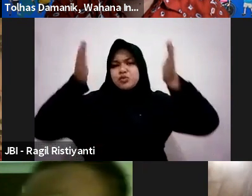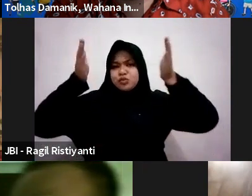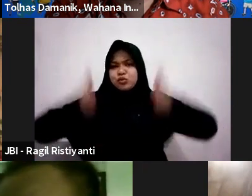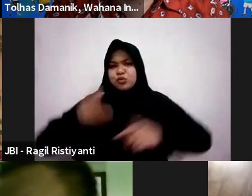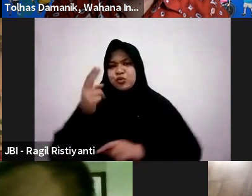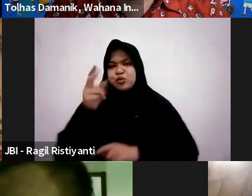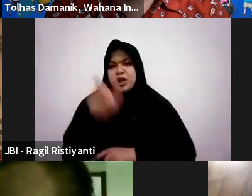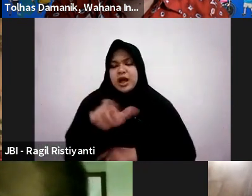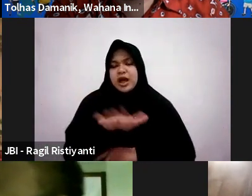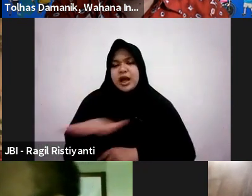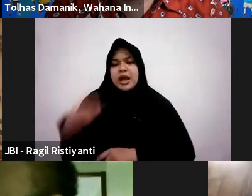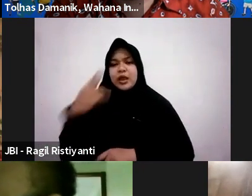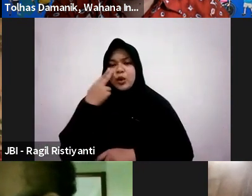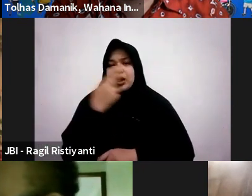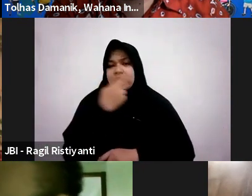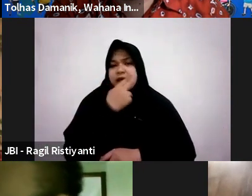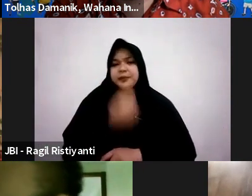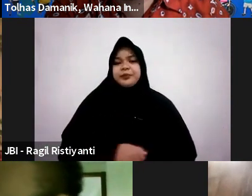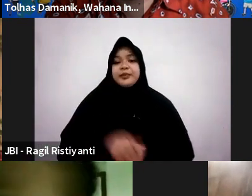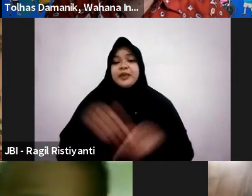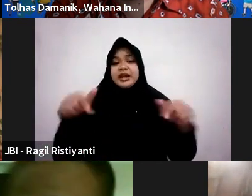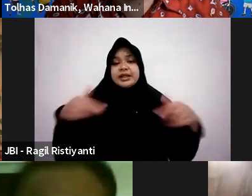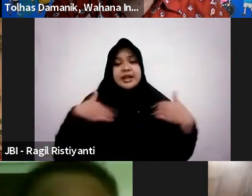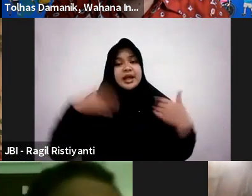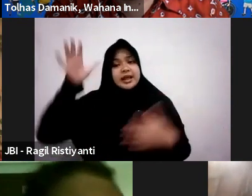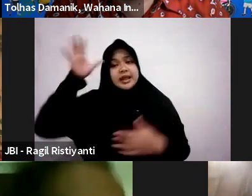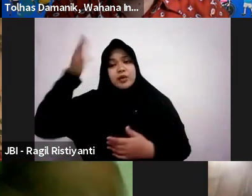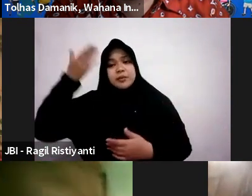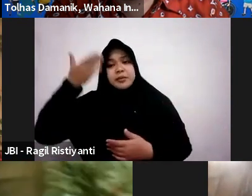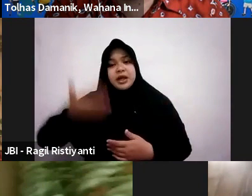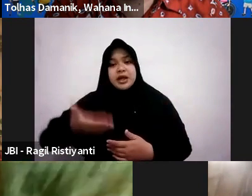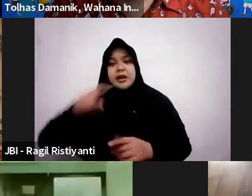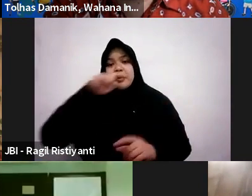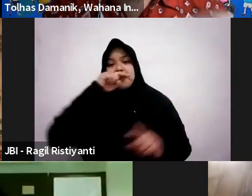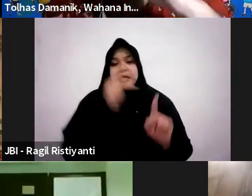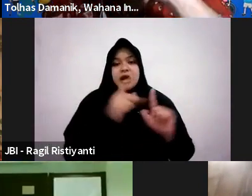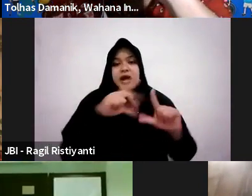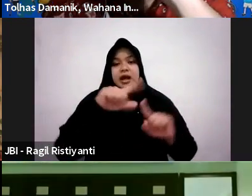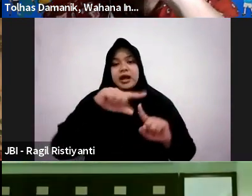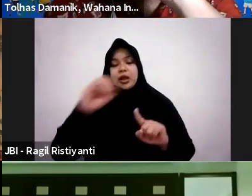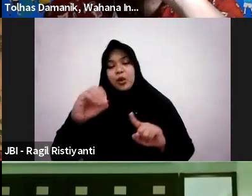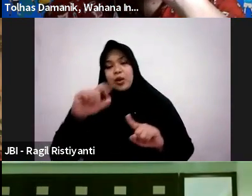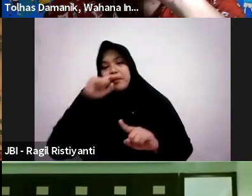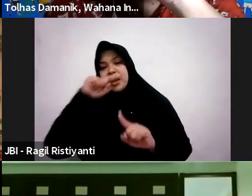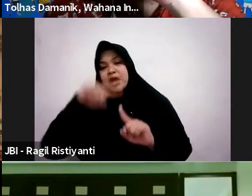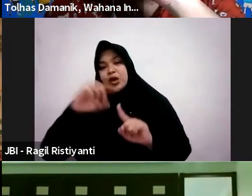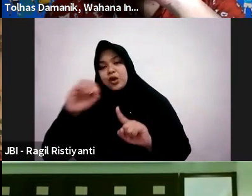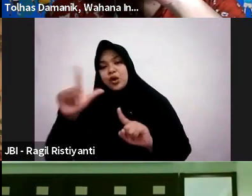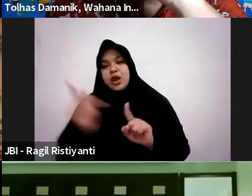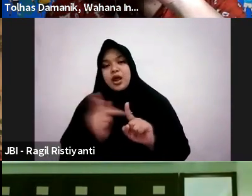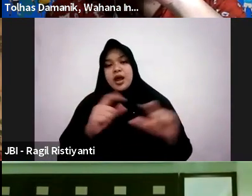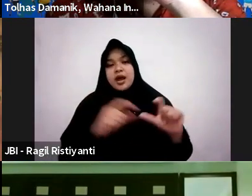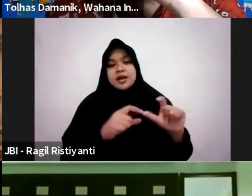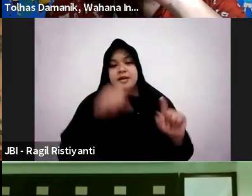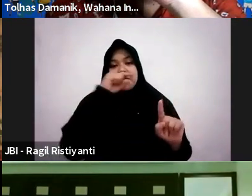Nah kalau disini Saya tidak tahu bagaimana itu Pak Harto pak Bagyo patrols tentang apa namanya